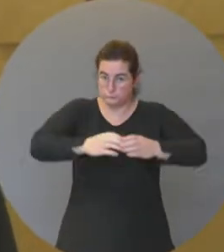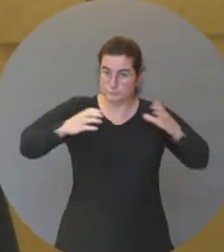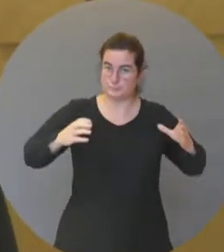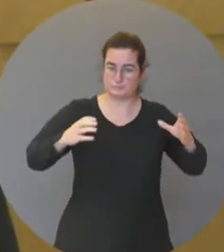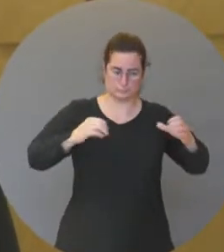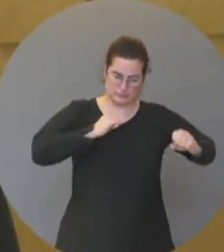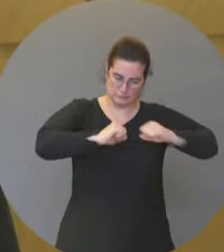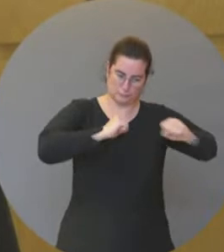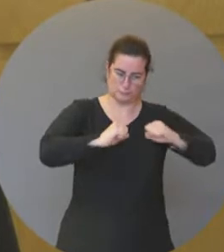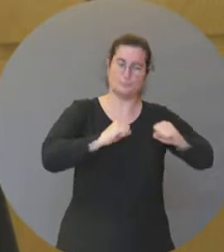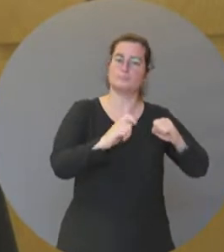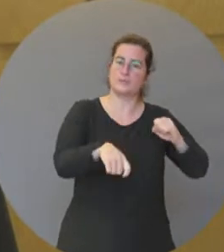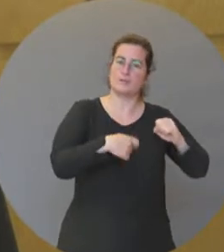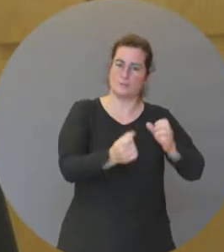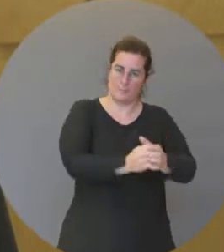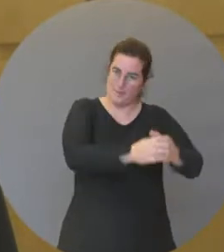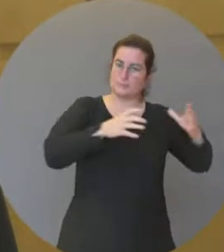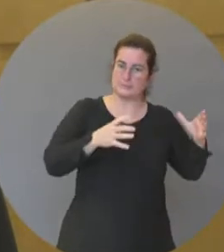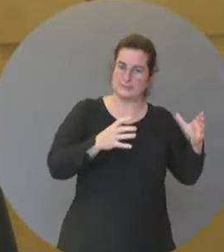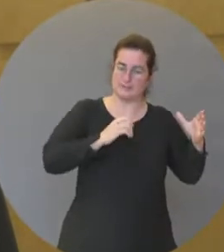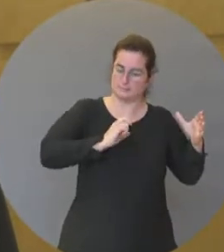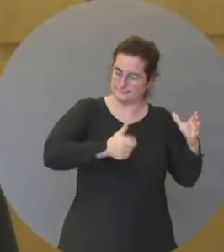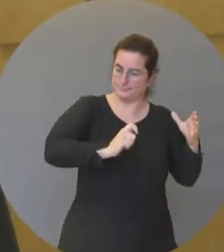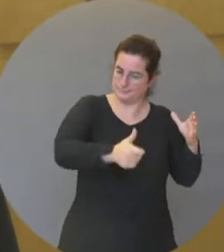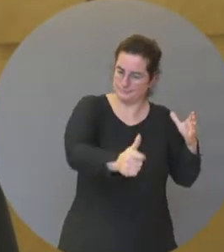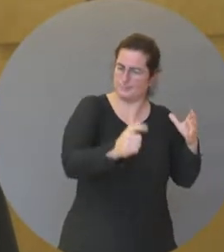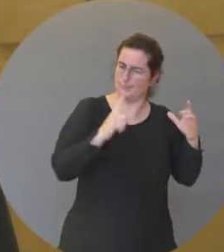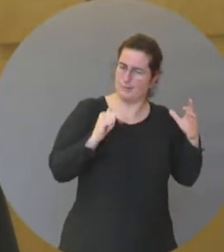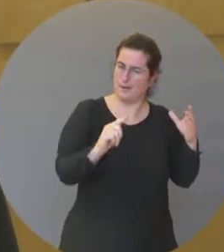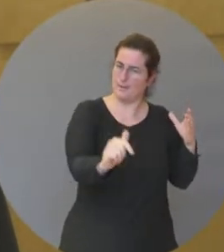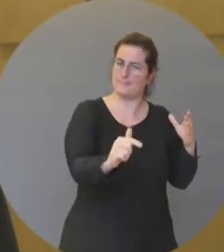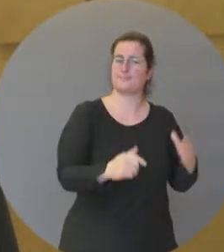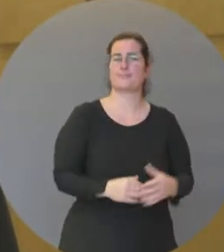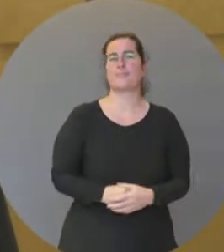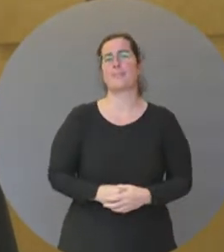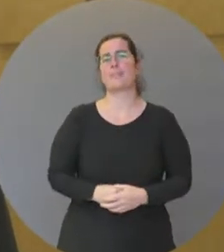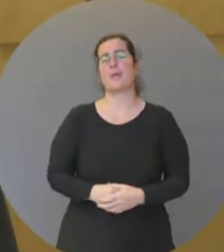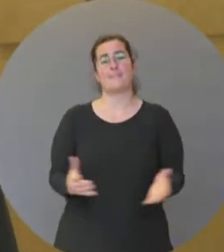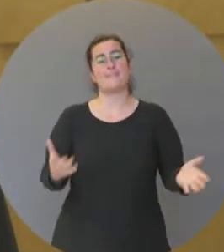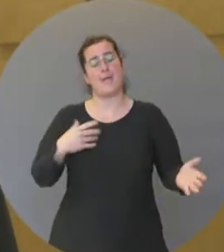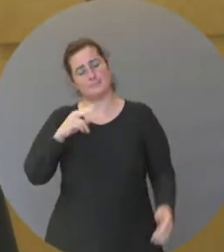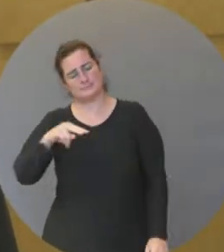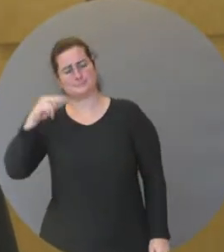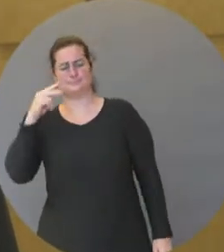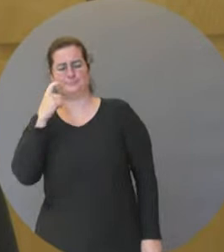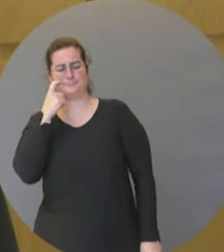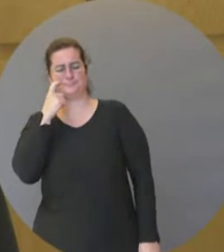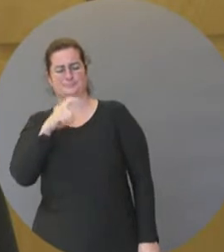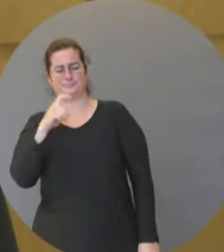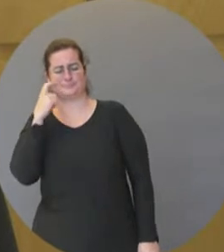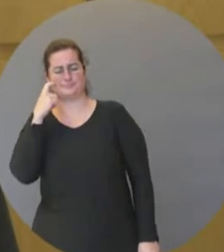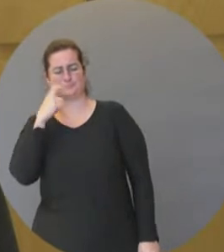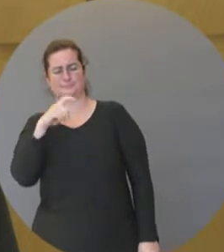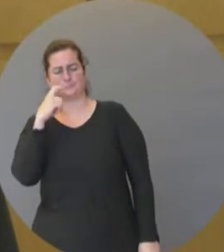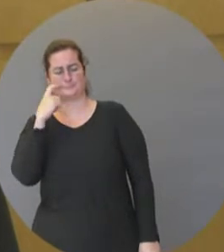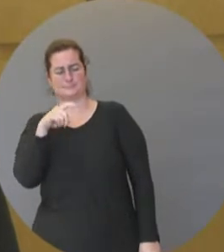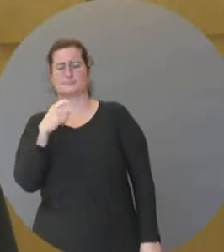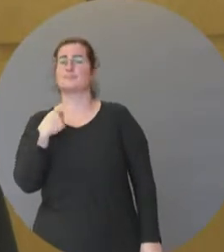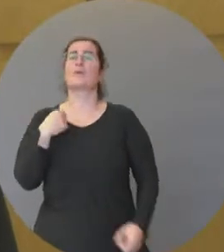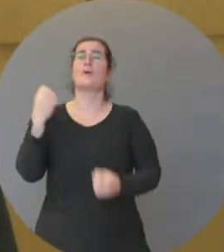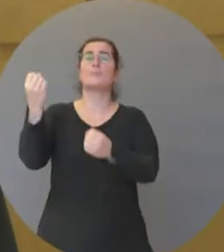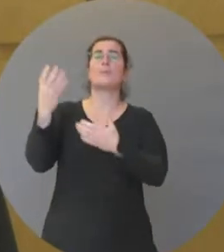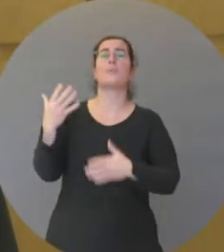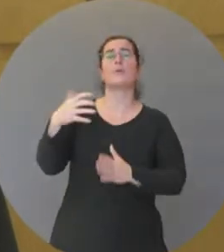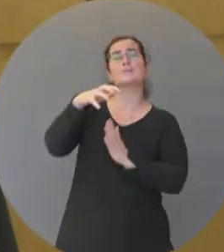ont été faits mais lorsque je relève les éléments qui ont été fournis dans ton propos